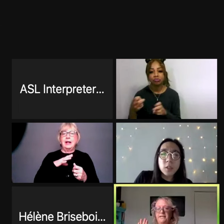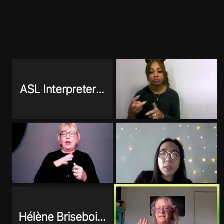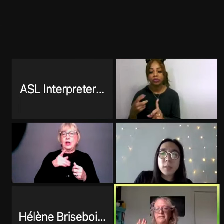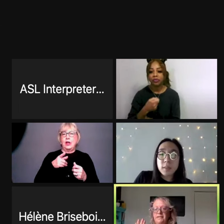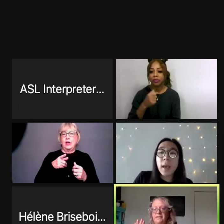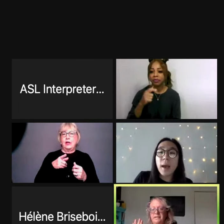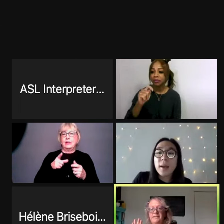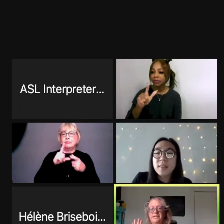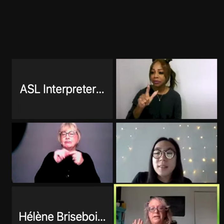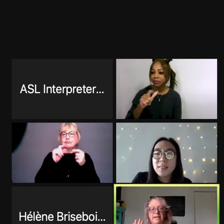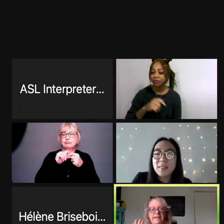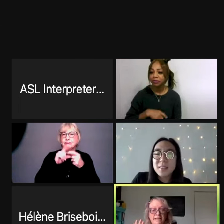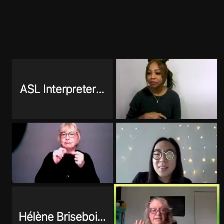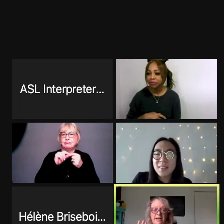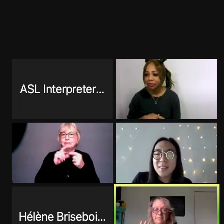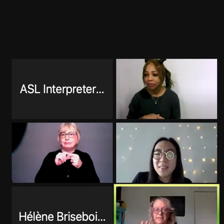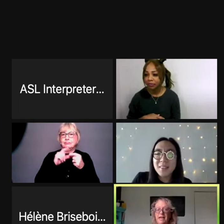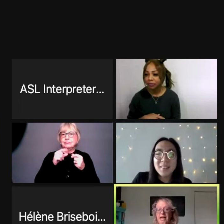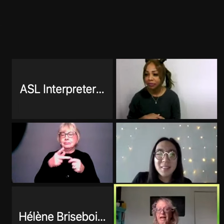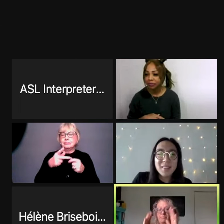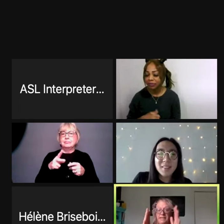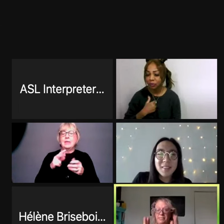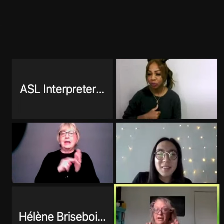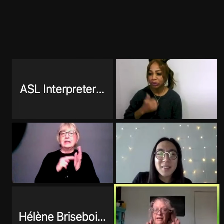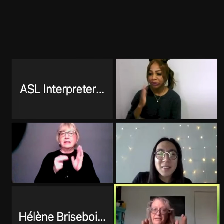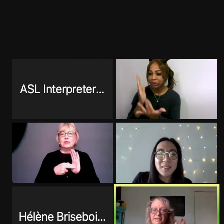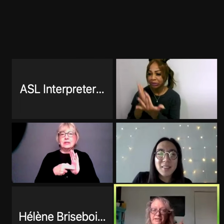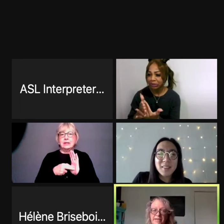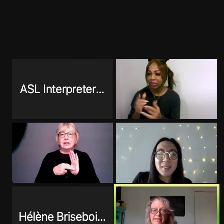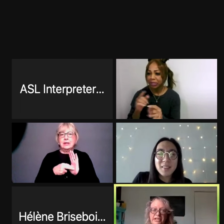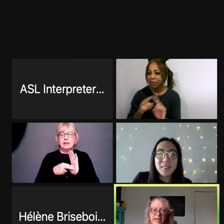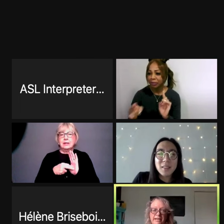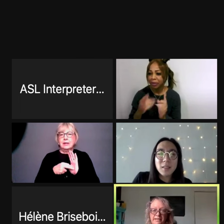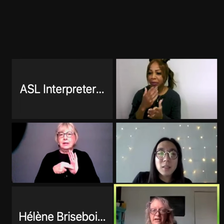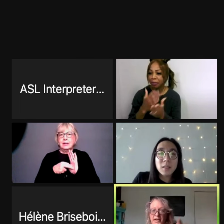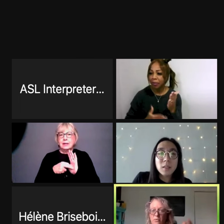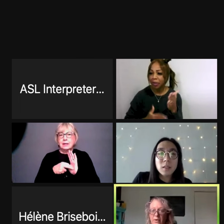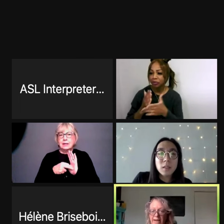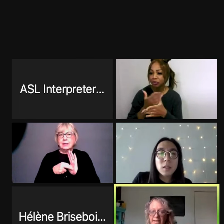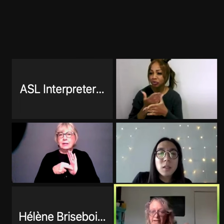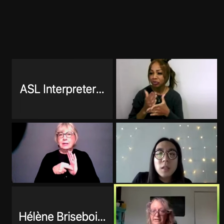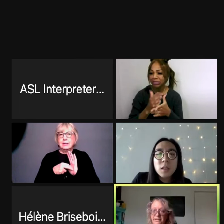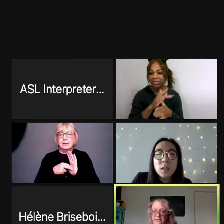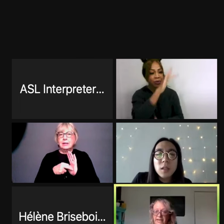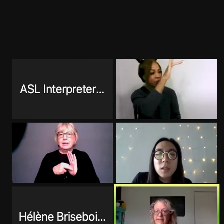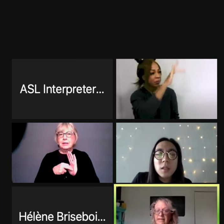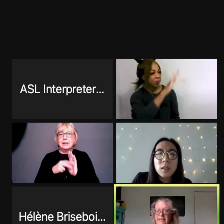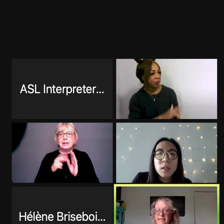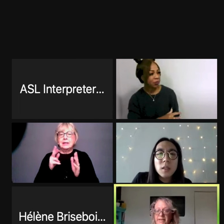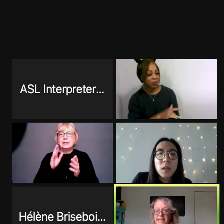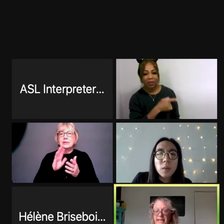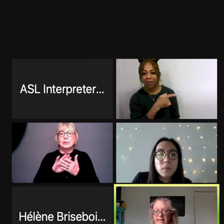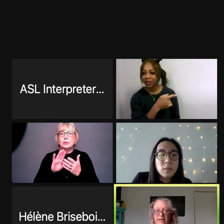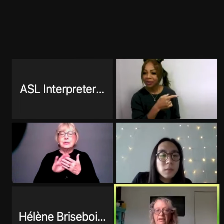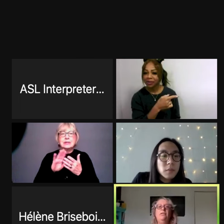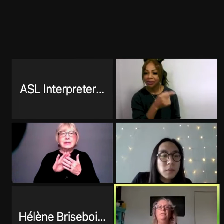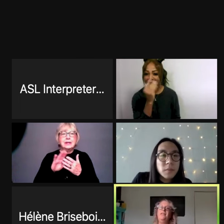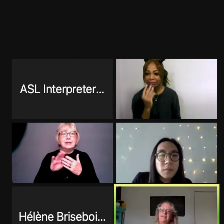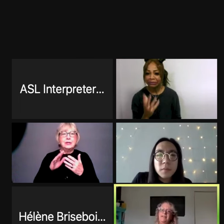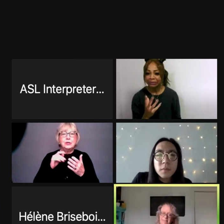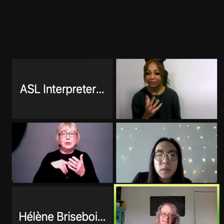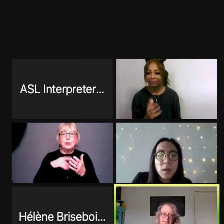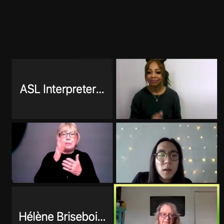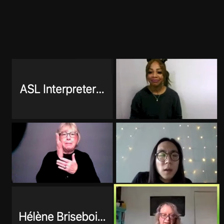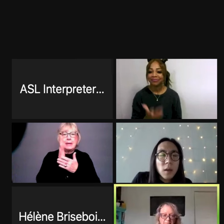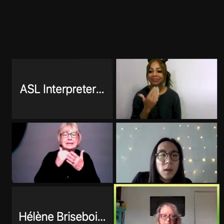la définition de Gibson et Lewis. Je m'excuse d'interrompre, mais il a une partie de l'écran qui est